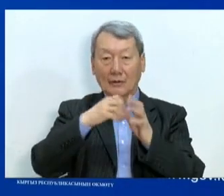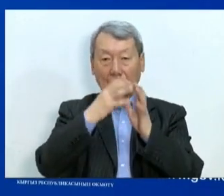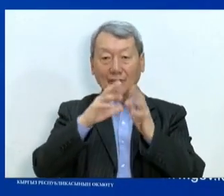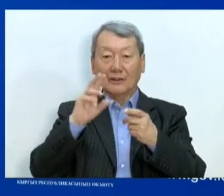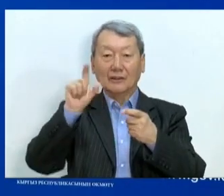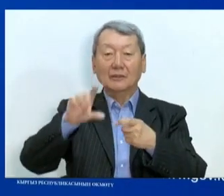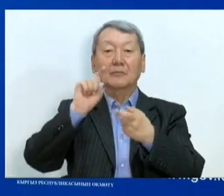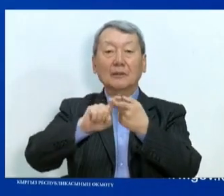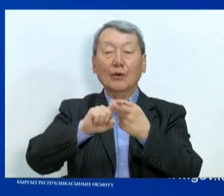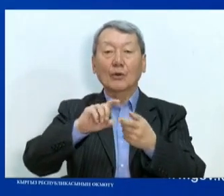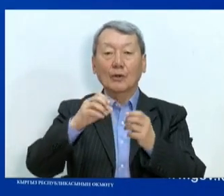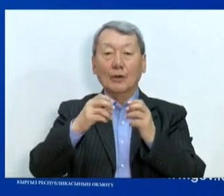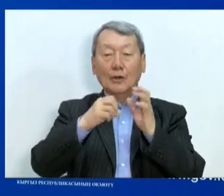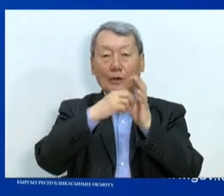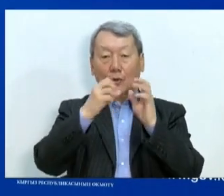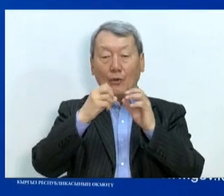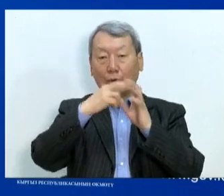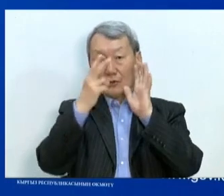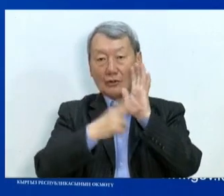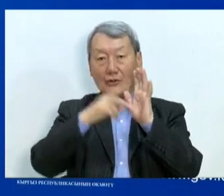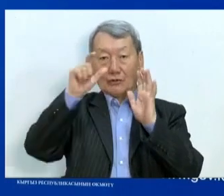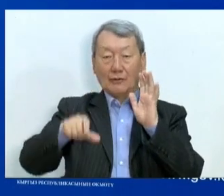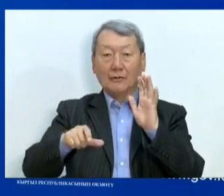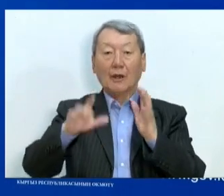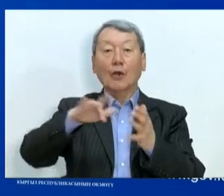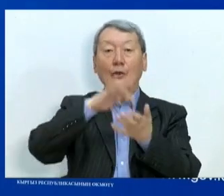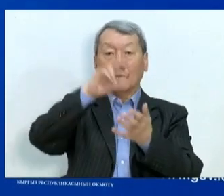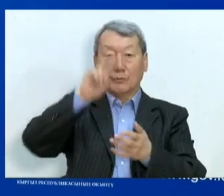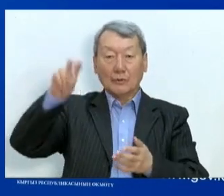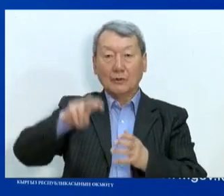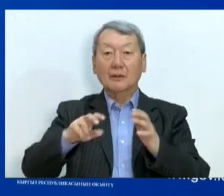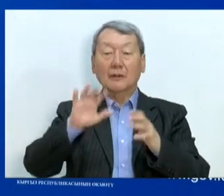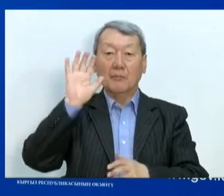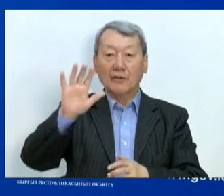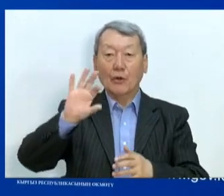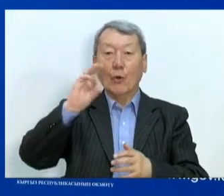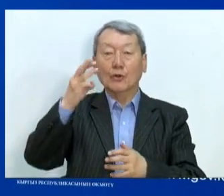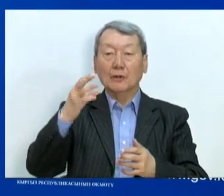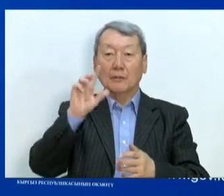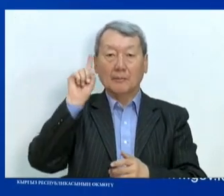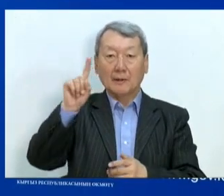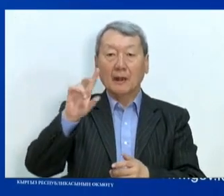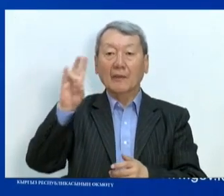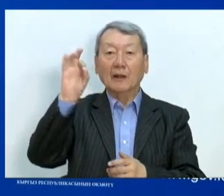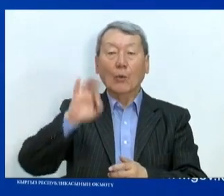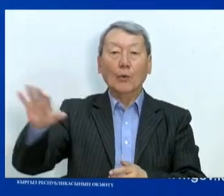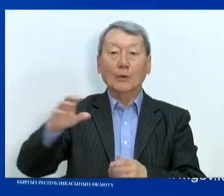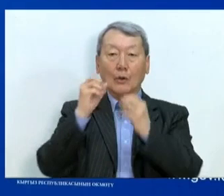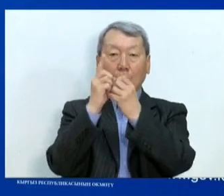инфекциясынын жаңы 17 учуру катталды. Бишкек шаарынан 5, Ош областында 1, Нарын областында